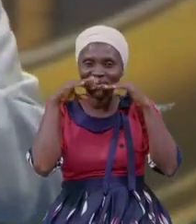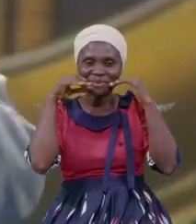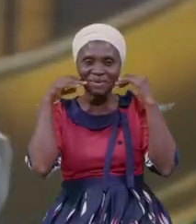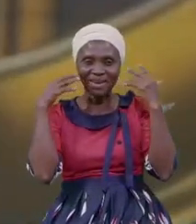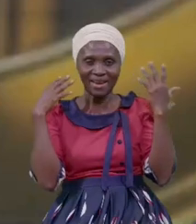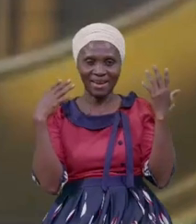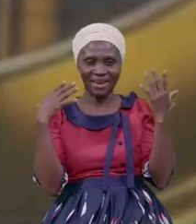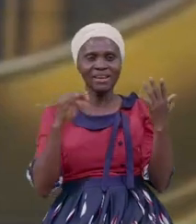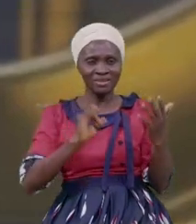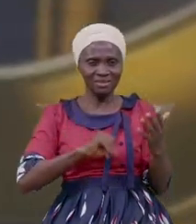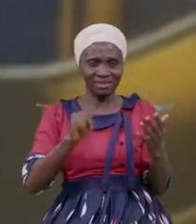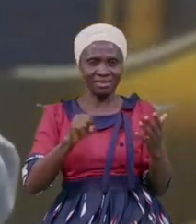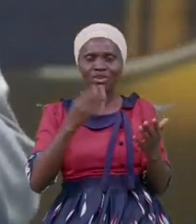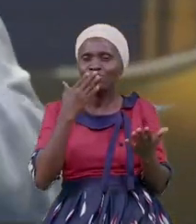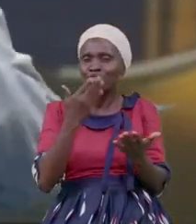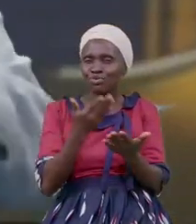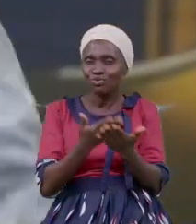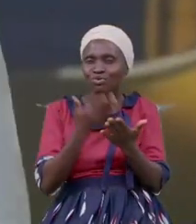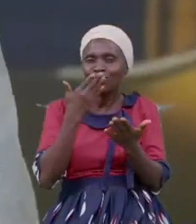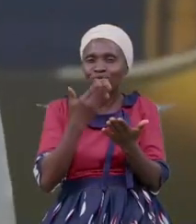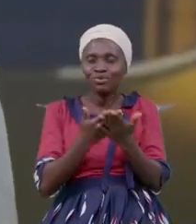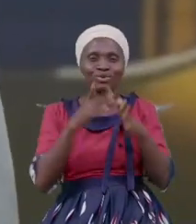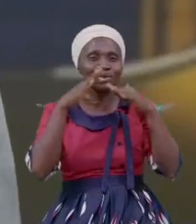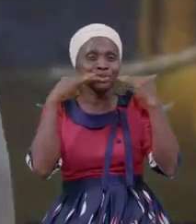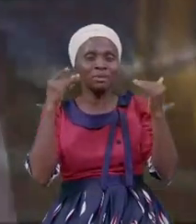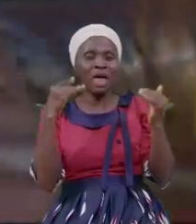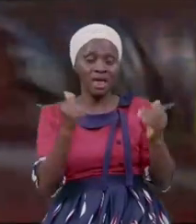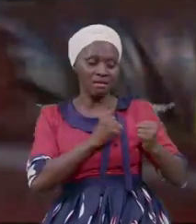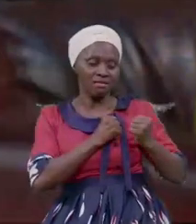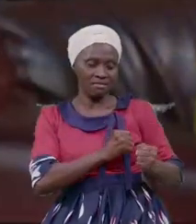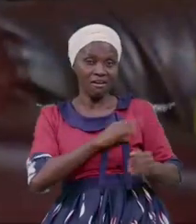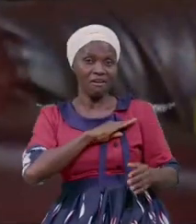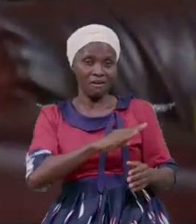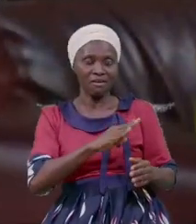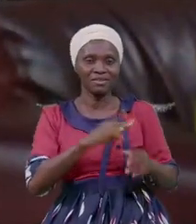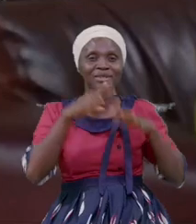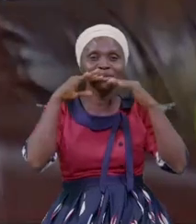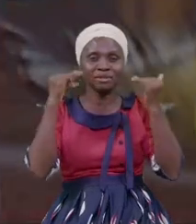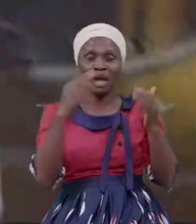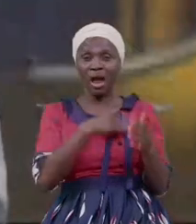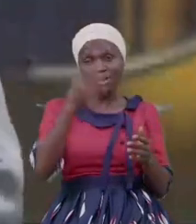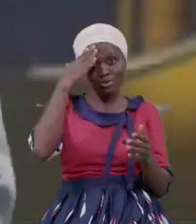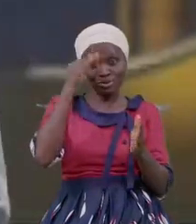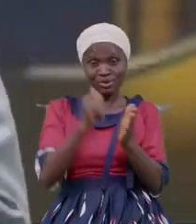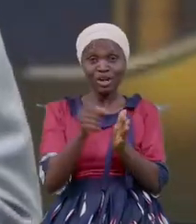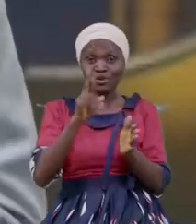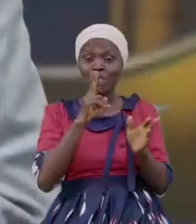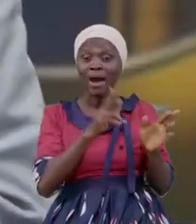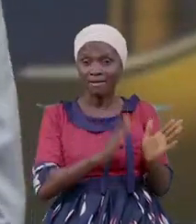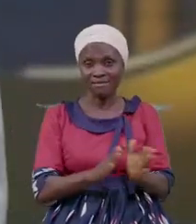souris je veux dire un bon sourire un sourire confiant et tu sais que tu t'es